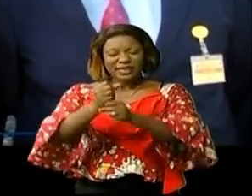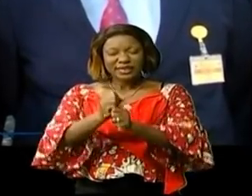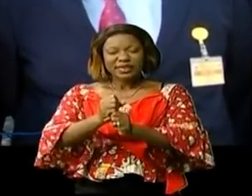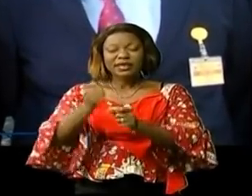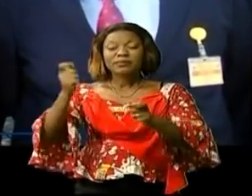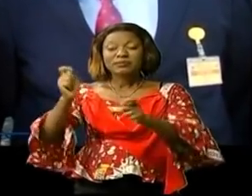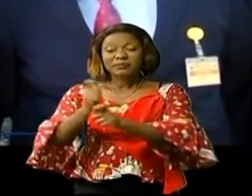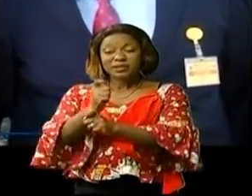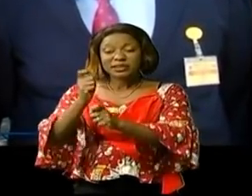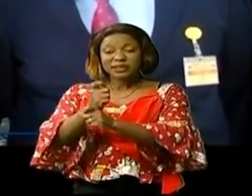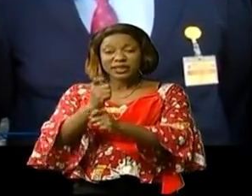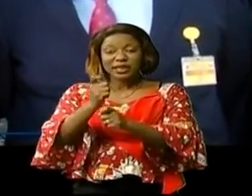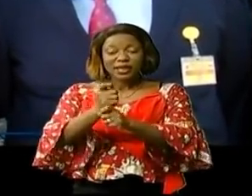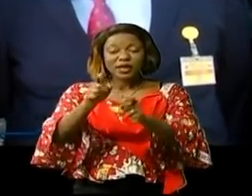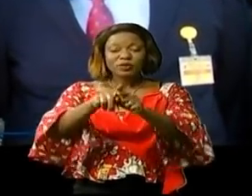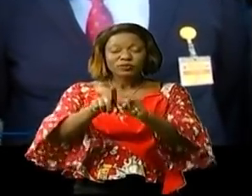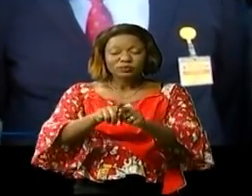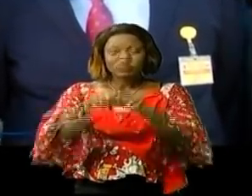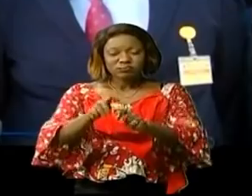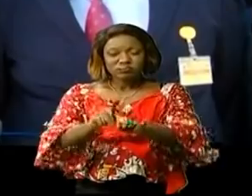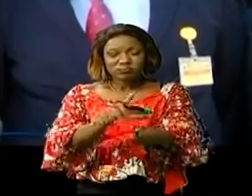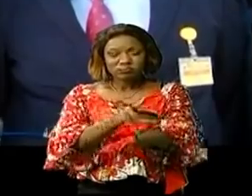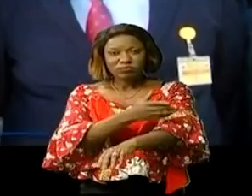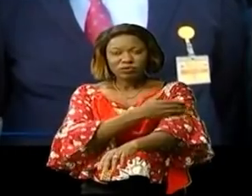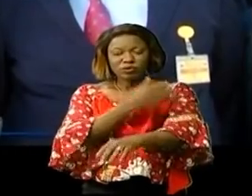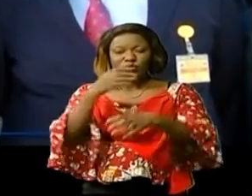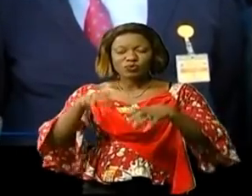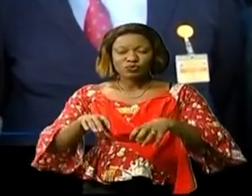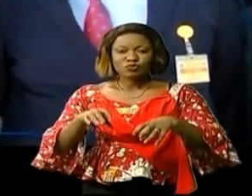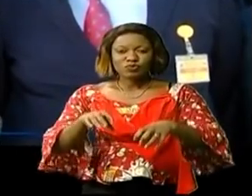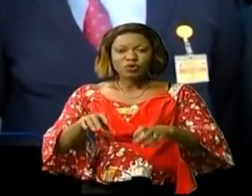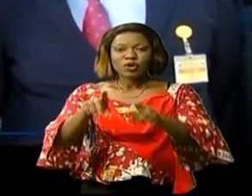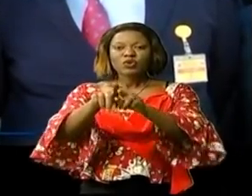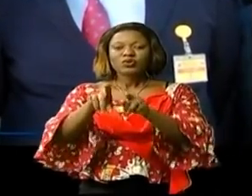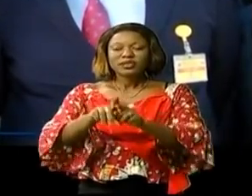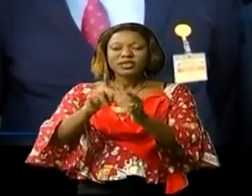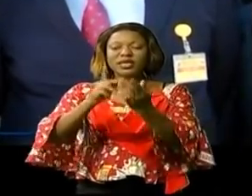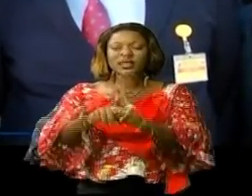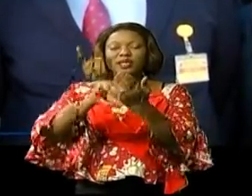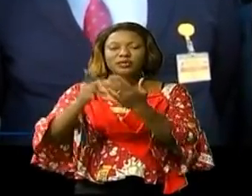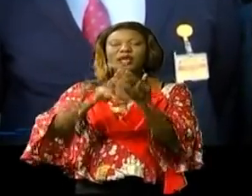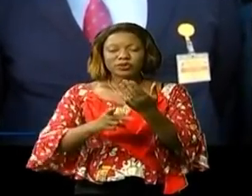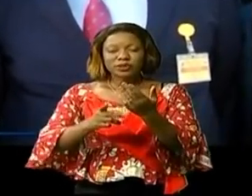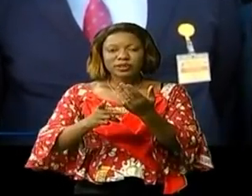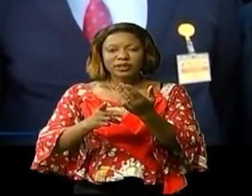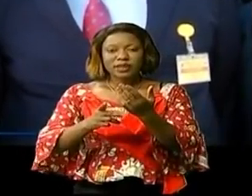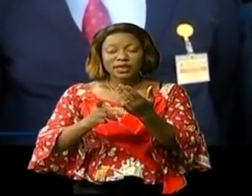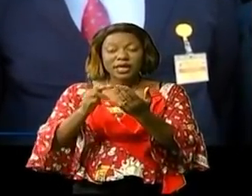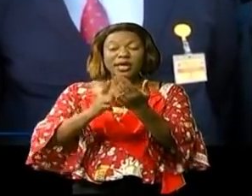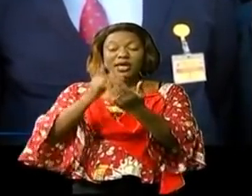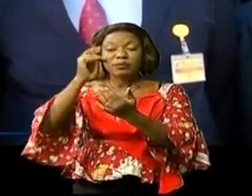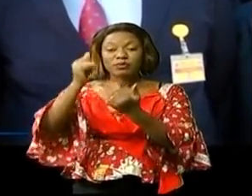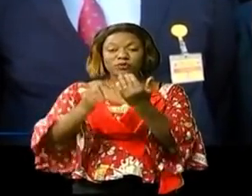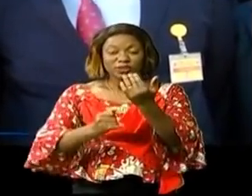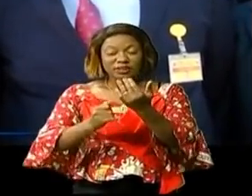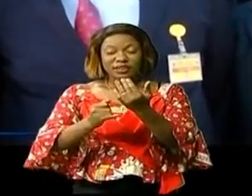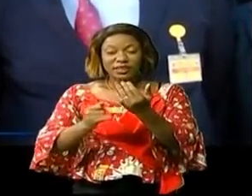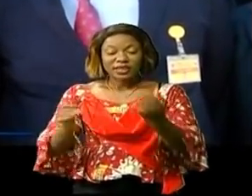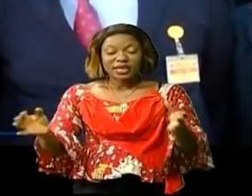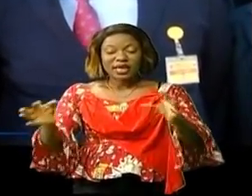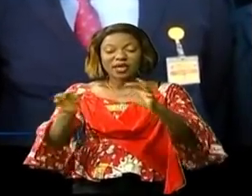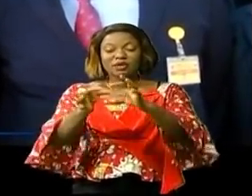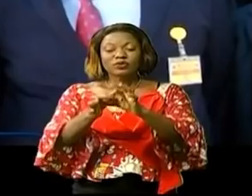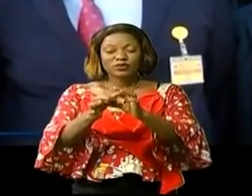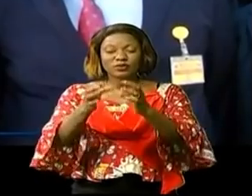augmenter la prospérité en RDC, mais c'est aussi un projet qui est un projet qui rejoint très